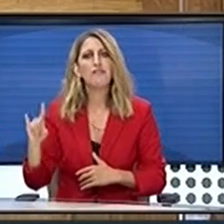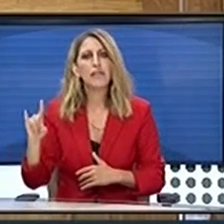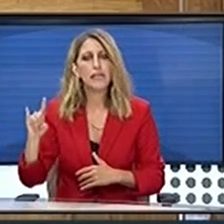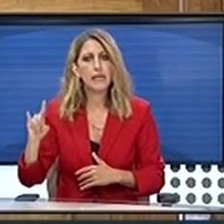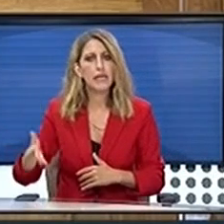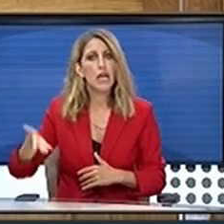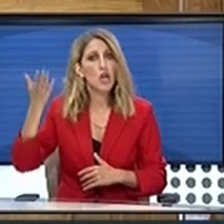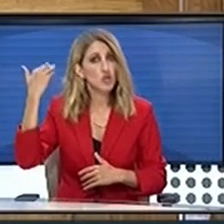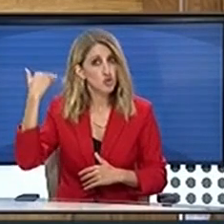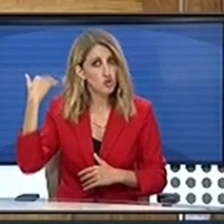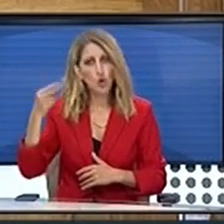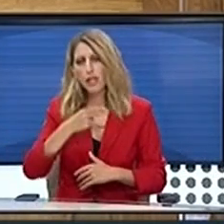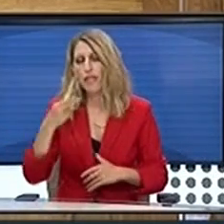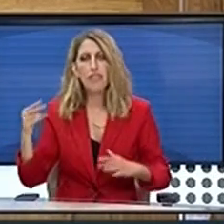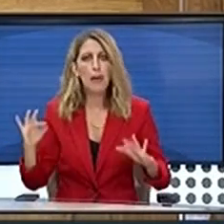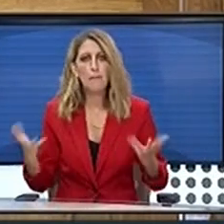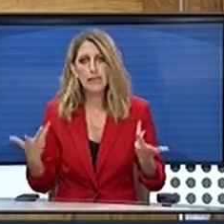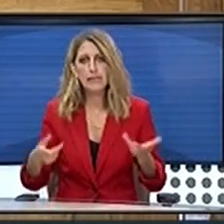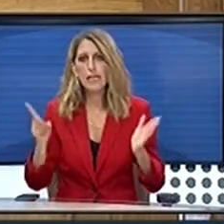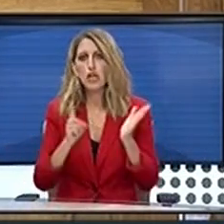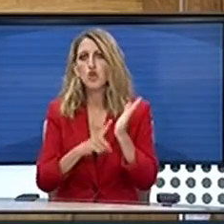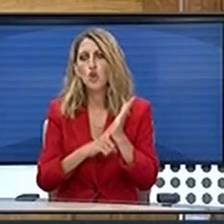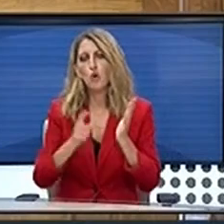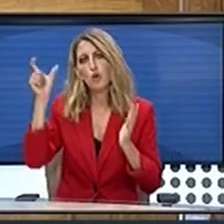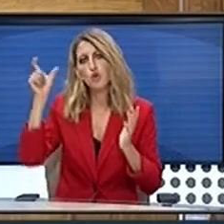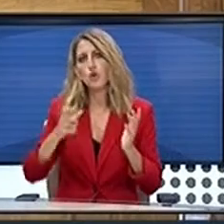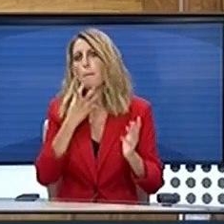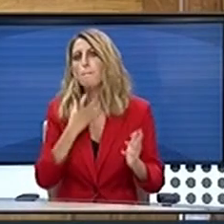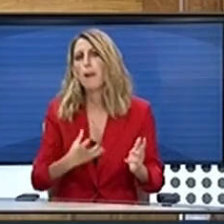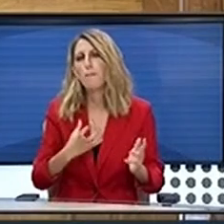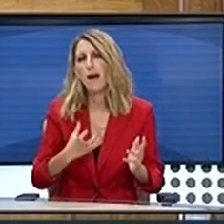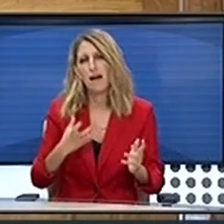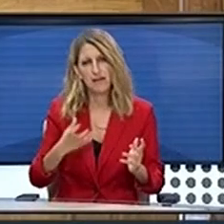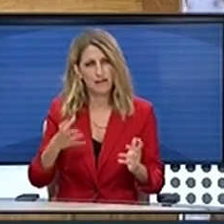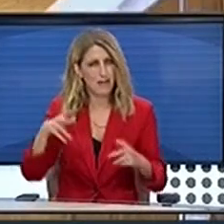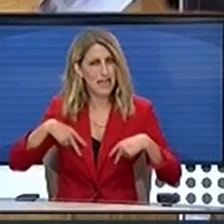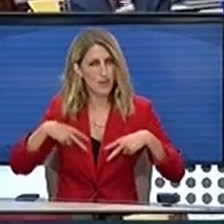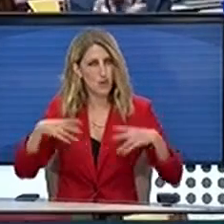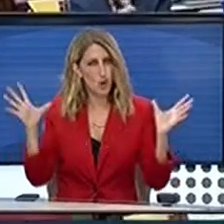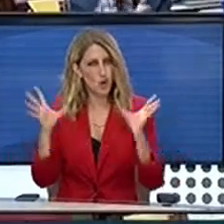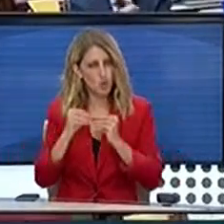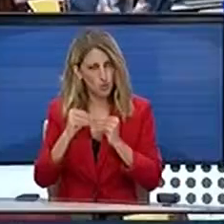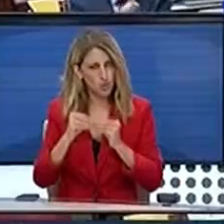Παπά για τις τηλεοπτικές άδειες. Δικά σας καμώματα όλα αυτά. Δικά σας καμώματα.